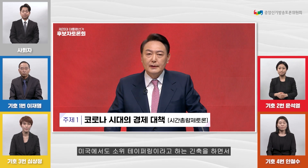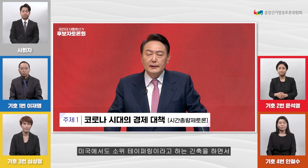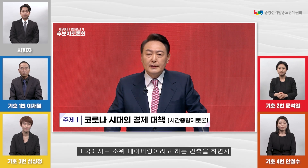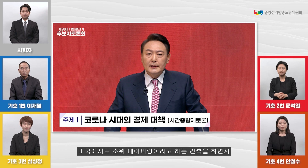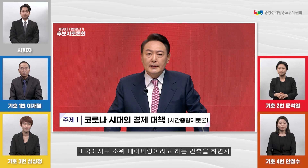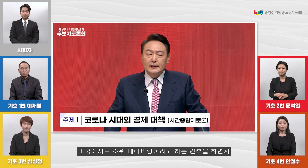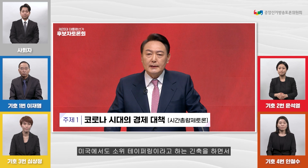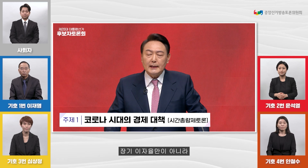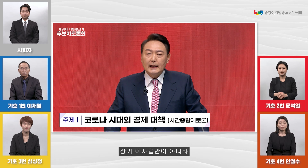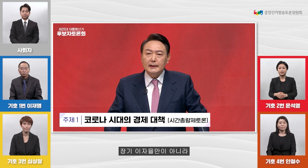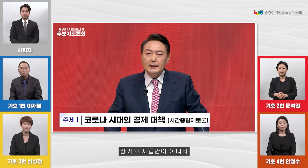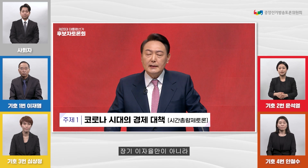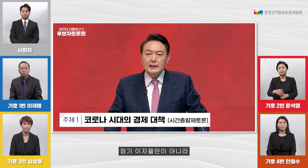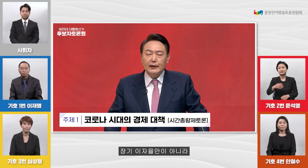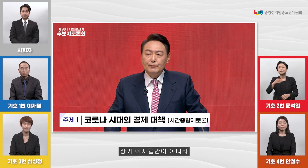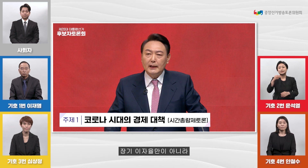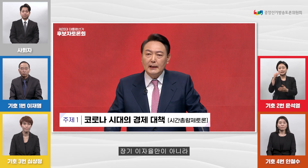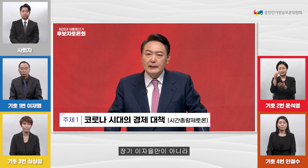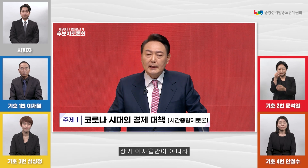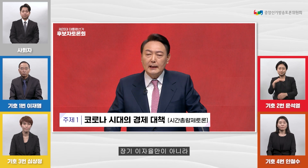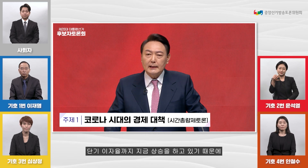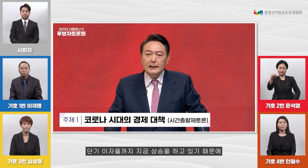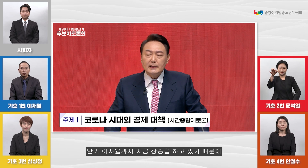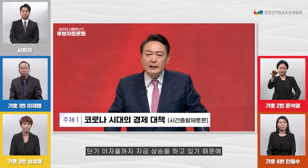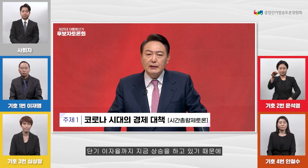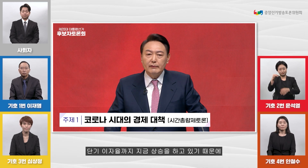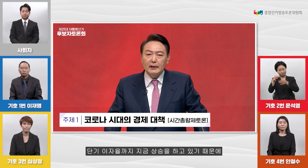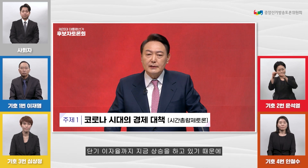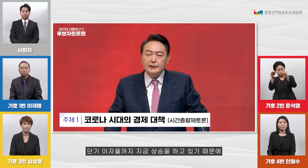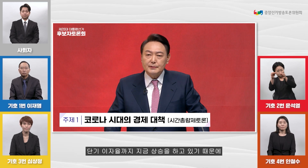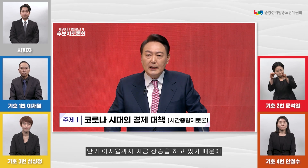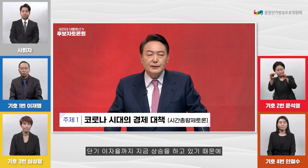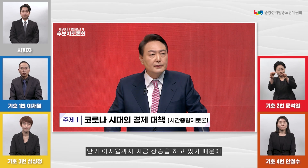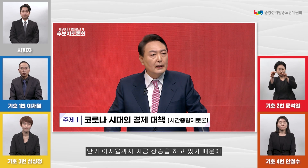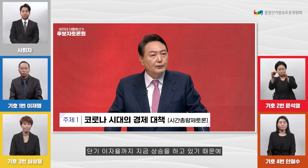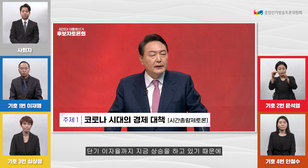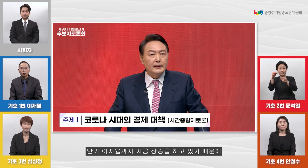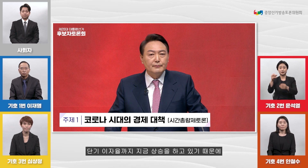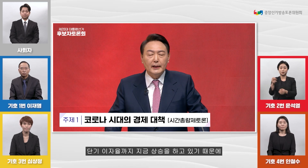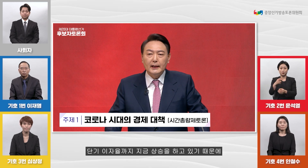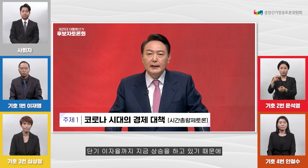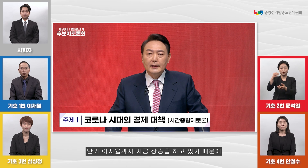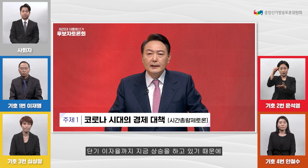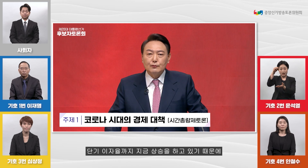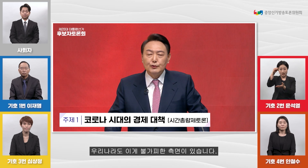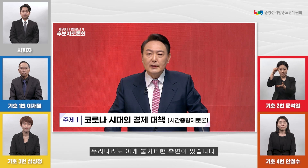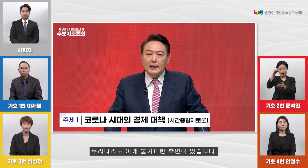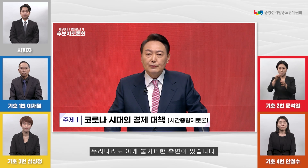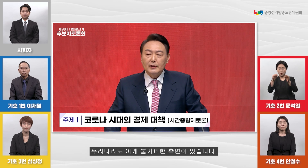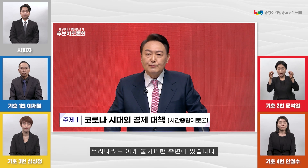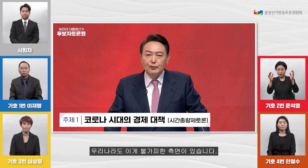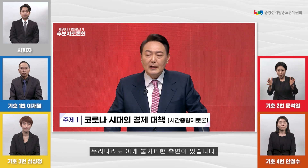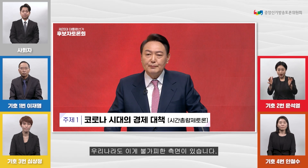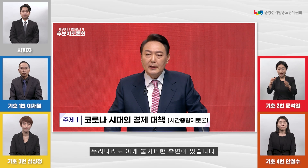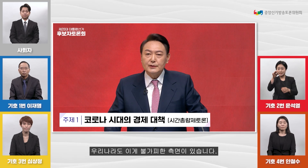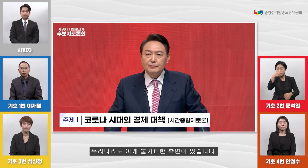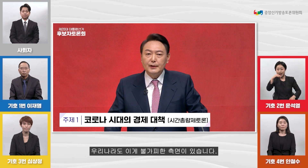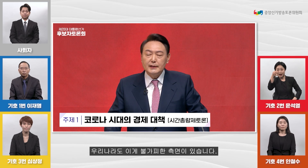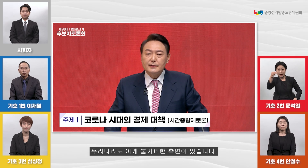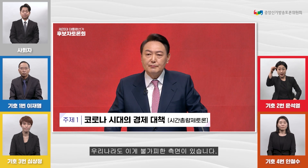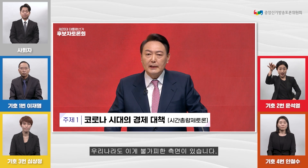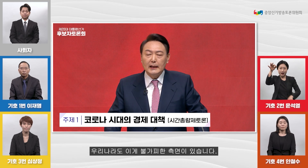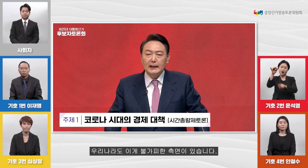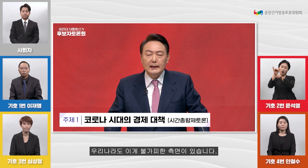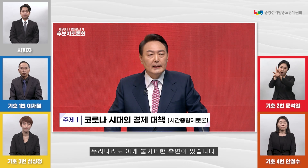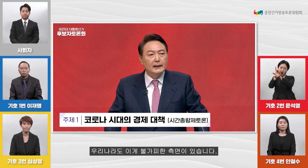하면서 장기 이자율만이 아니라 단기 이자율까지 지금 상승을 하고 있기 때문에 우리나라도 이게 불가피한